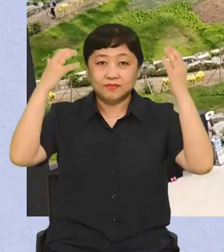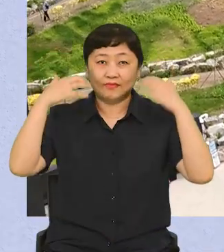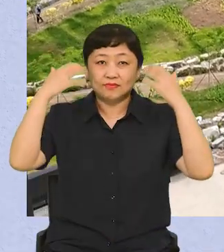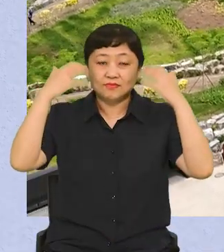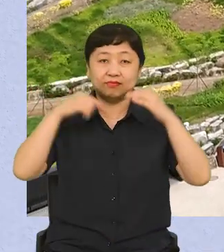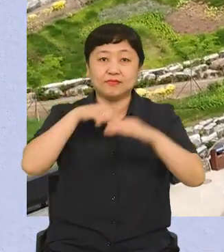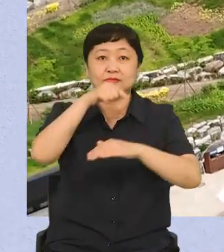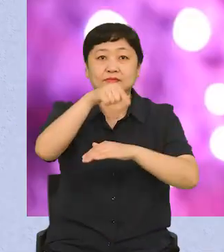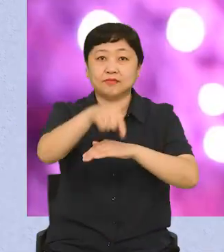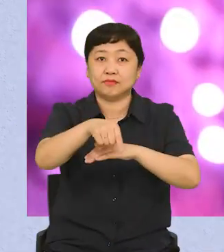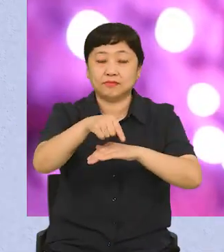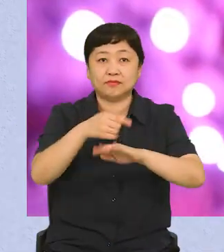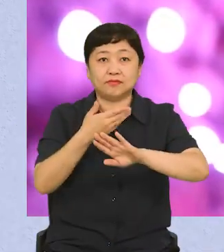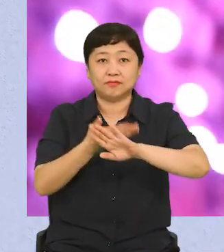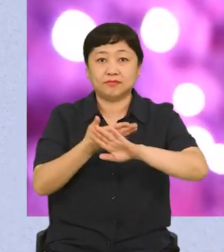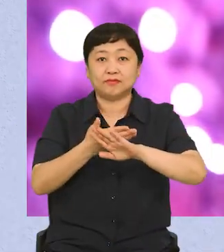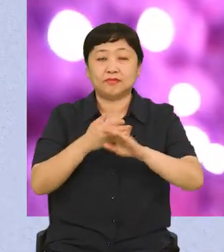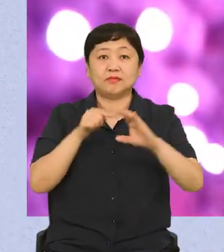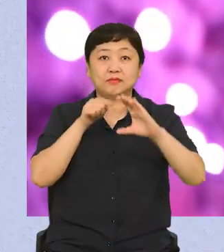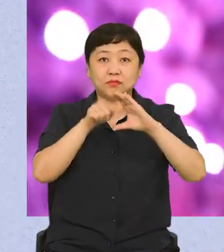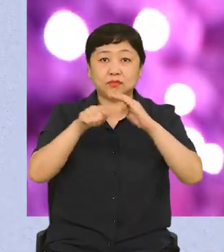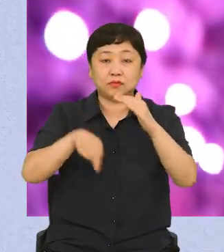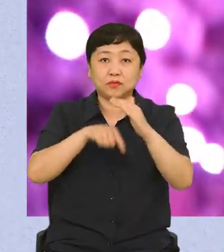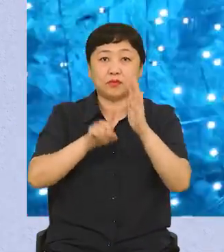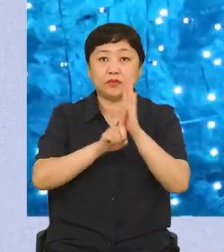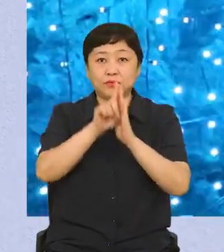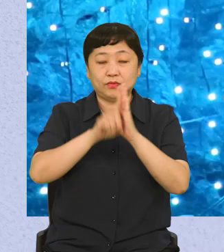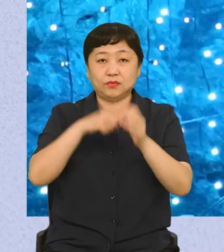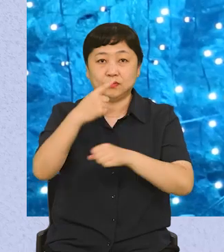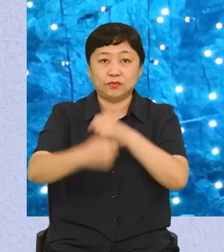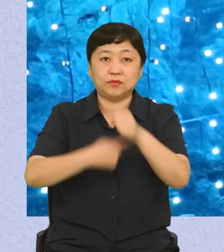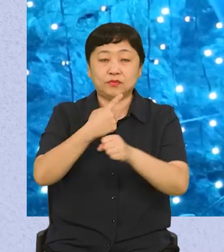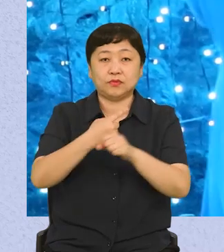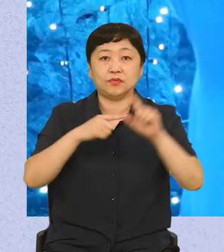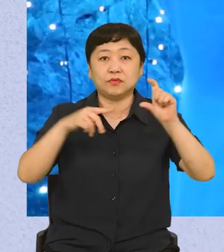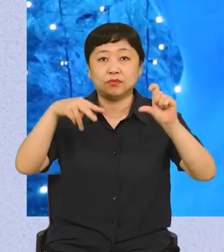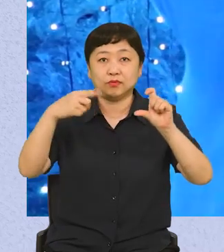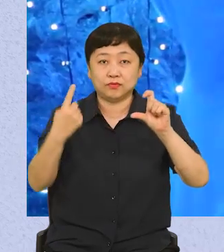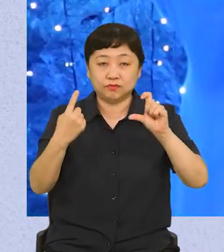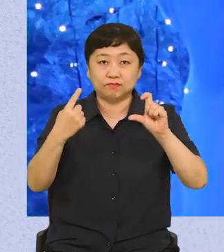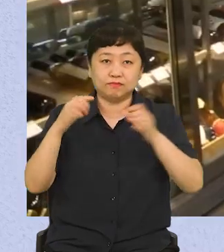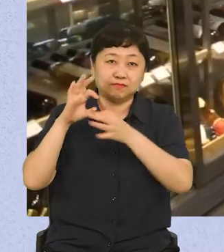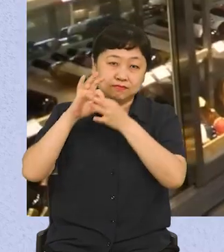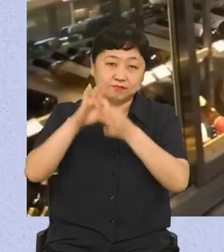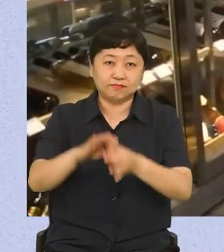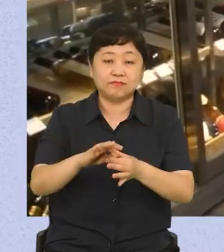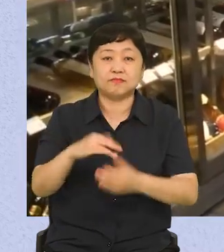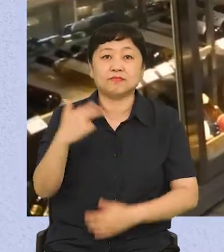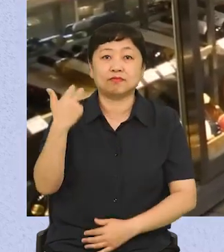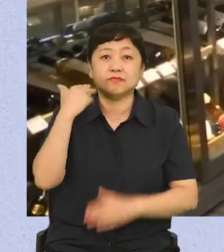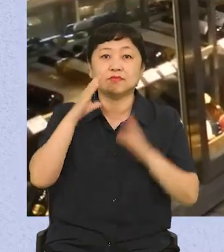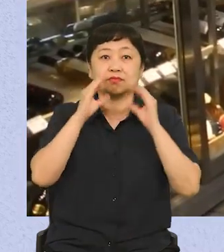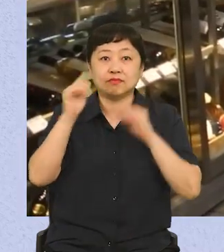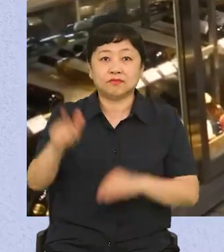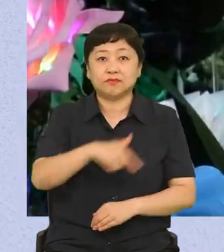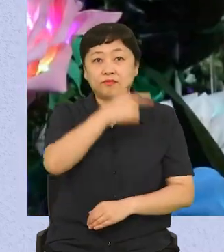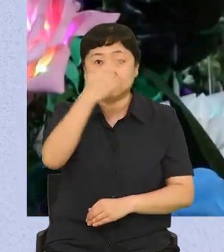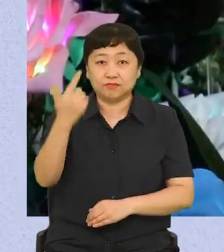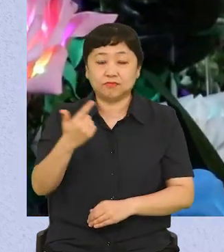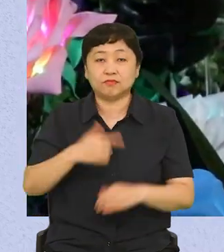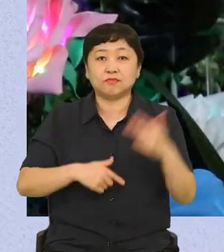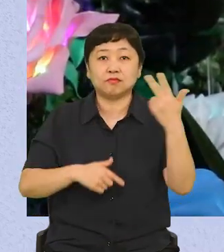후덥지근한 바깥과 달리 동굴 안의 온도는 1년 내내 15도 안팎을 유지하는데요. 지난주 토요일에는 하루 만에